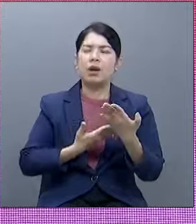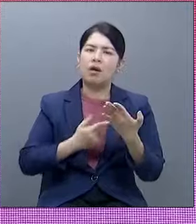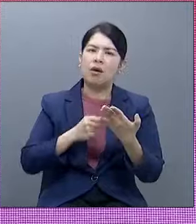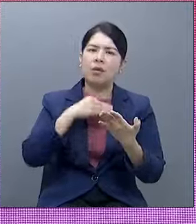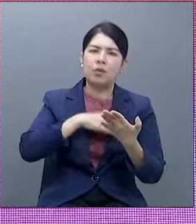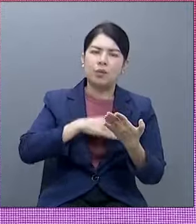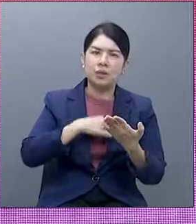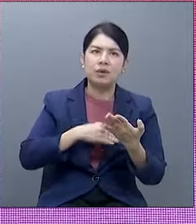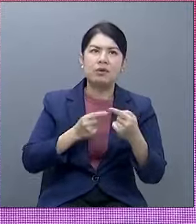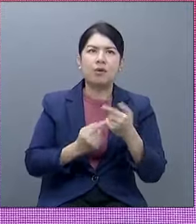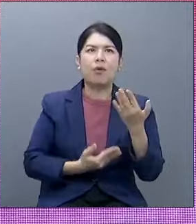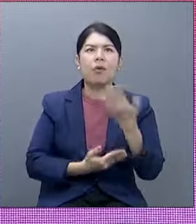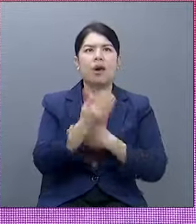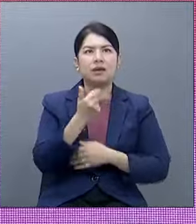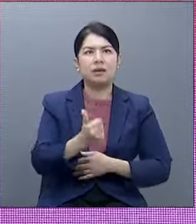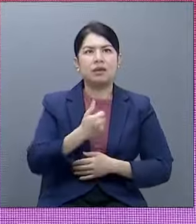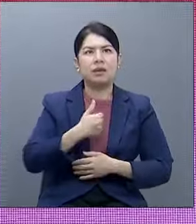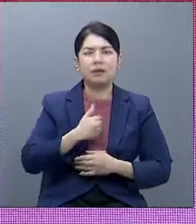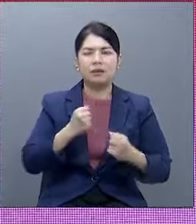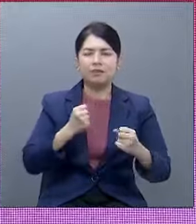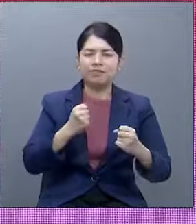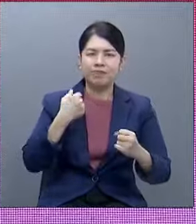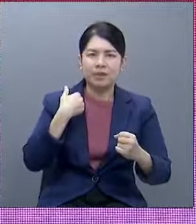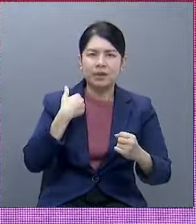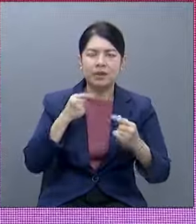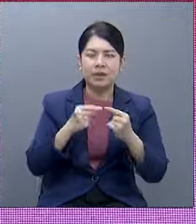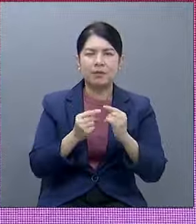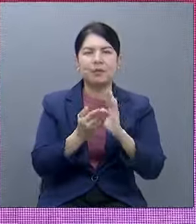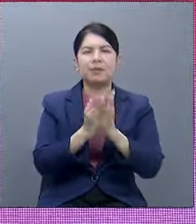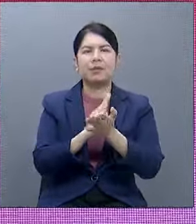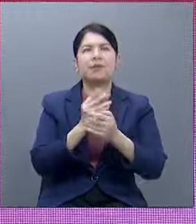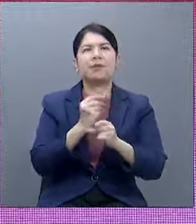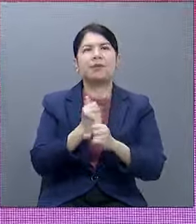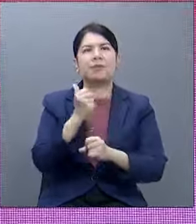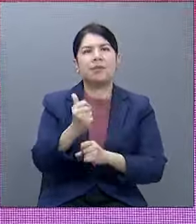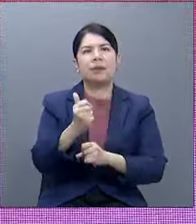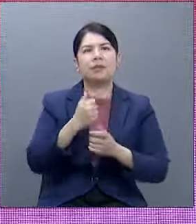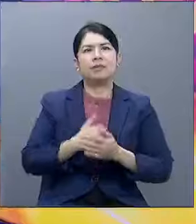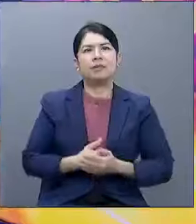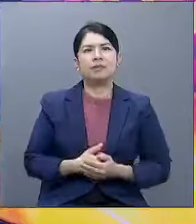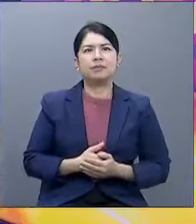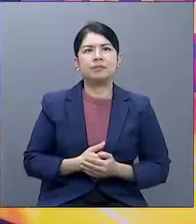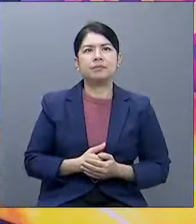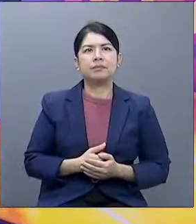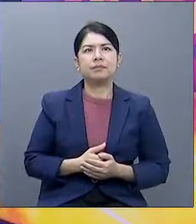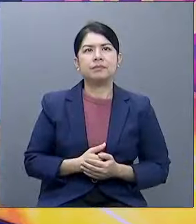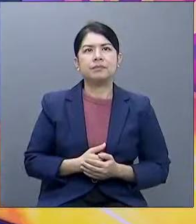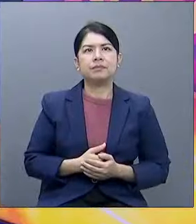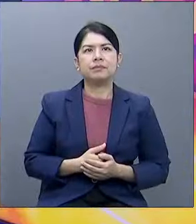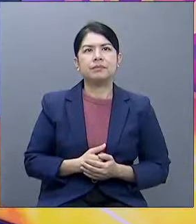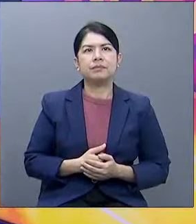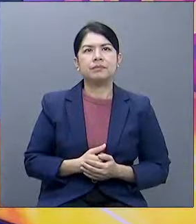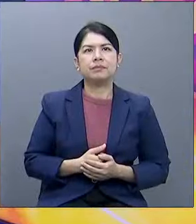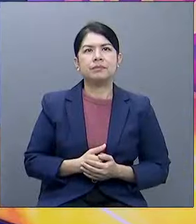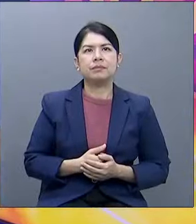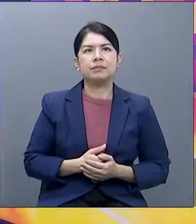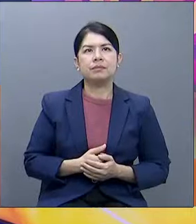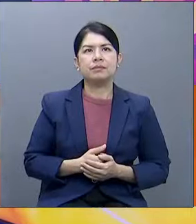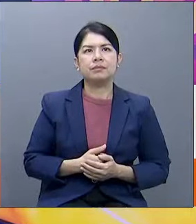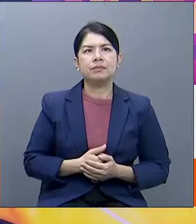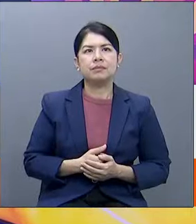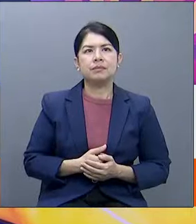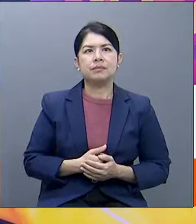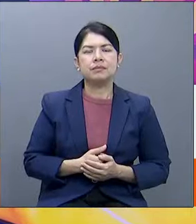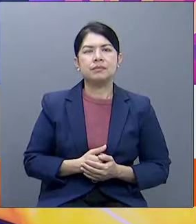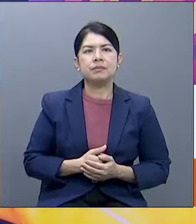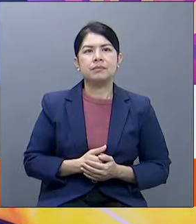ได้โชว์ศักยภาพทั้งหมดแล้วรู้สึกว่าหลายๆคนควรที่จะโชว์ด้านนี้มากขึ้น อันนี้ก็เป็นป๊อปอยู่เนาะก็รู้สึกว่า